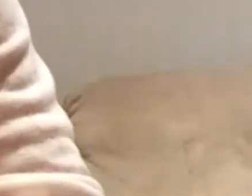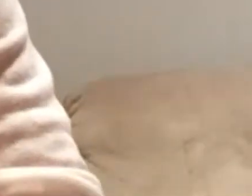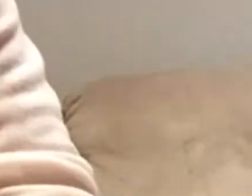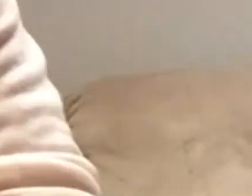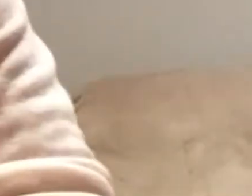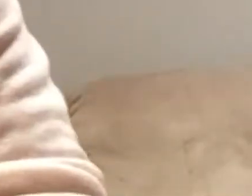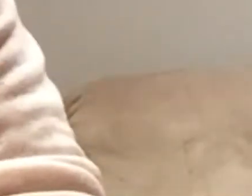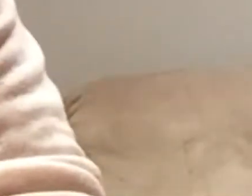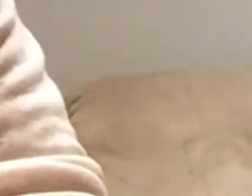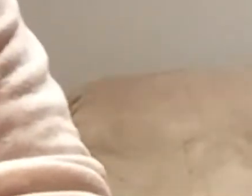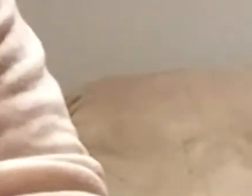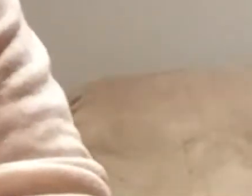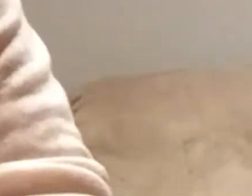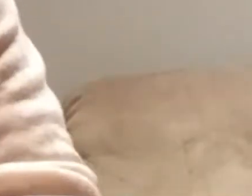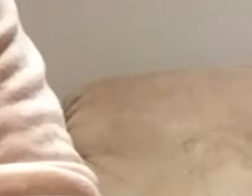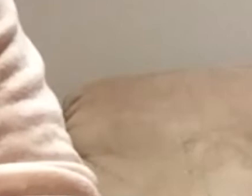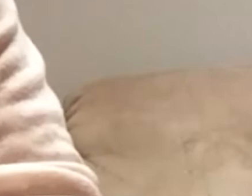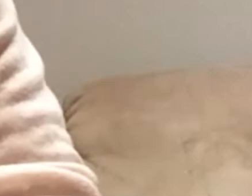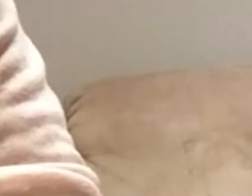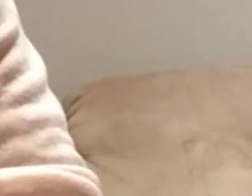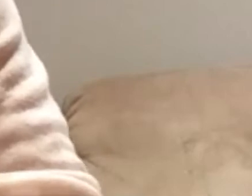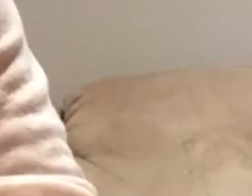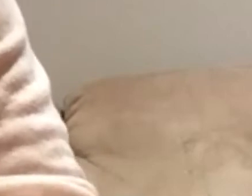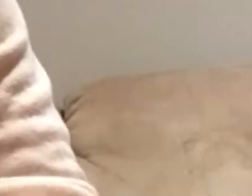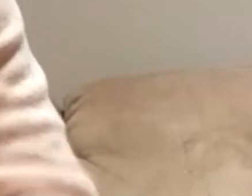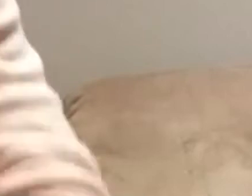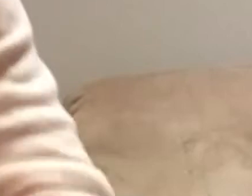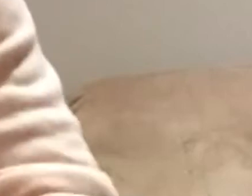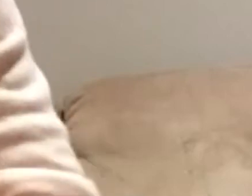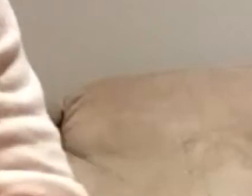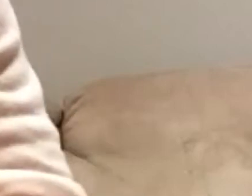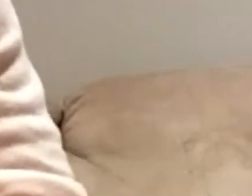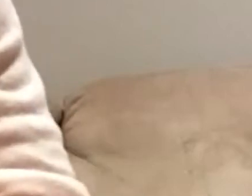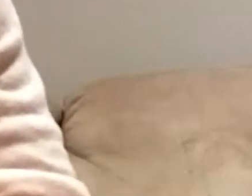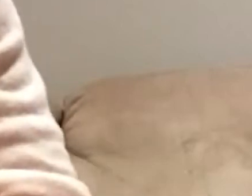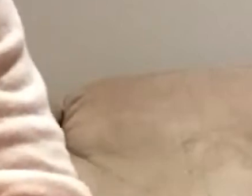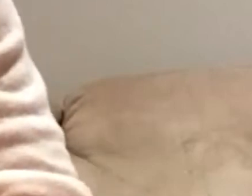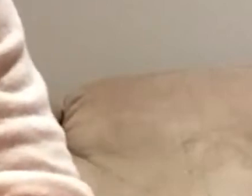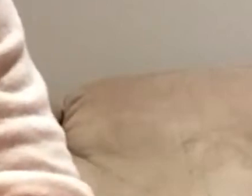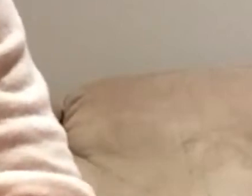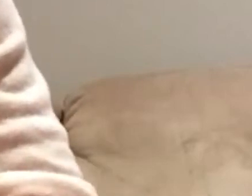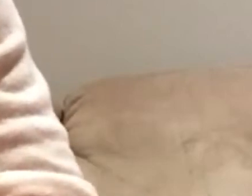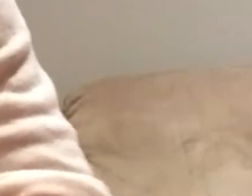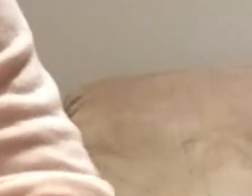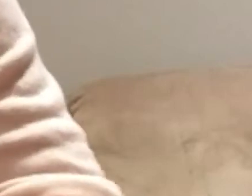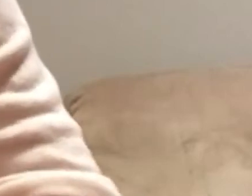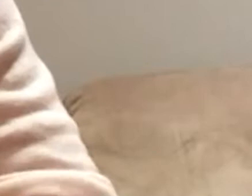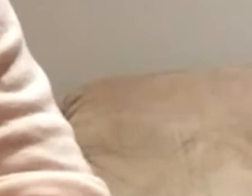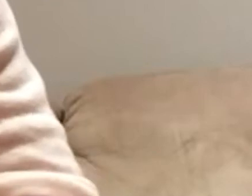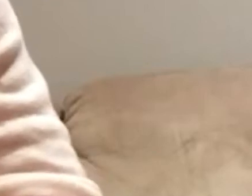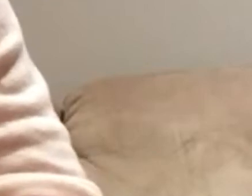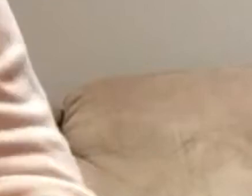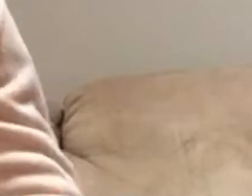une compagnie basée et fondée à Montréal, une compagnie de danse intégrée. Donc, la danse intégrée,